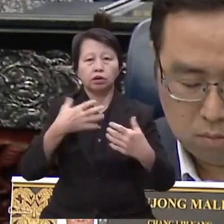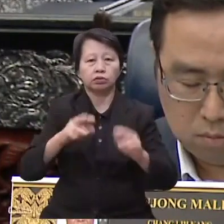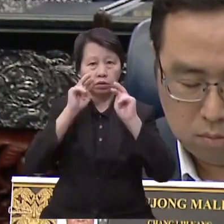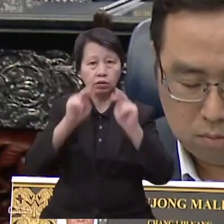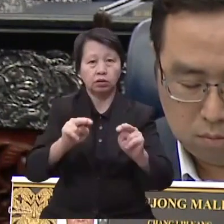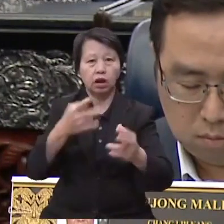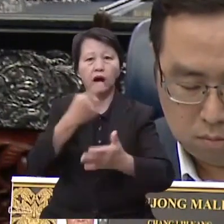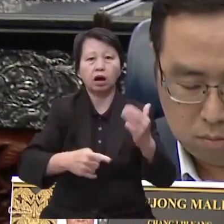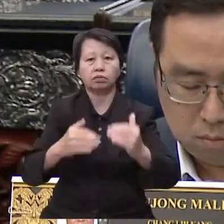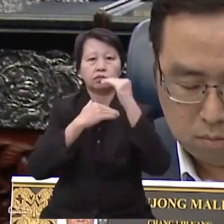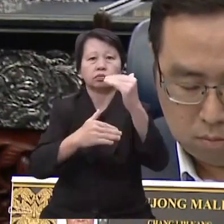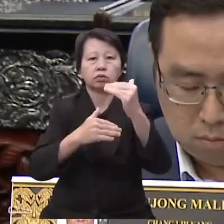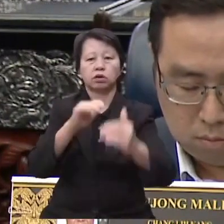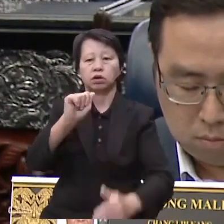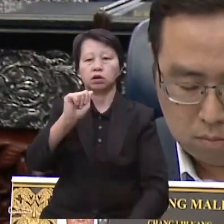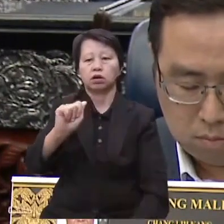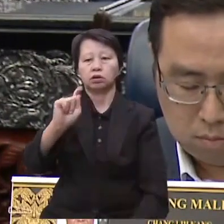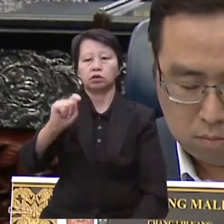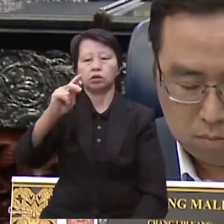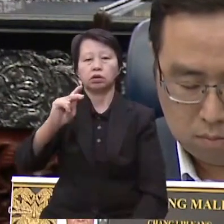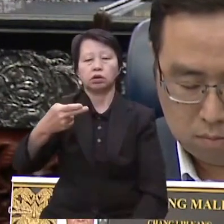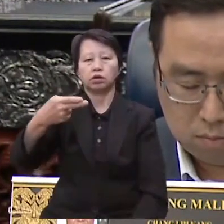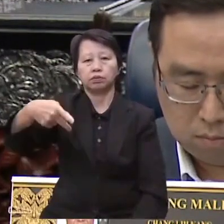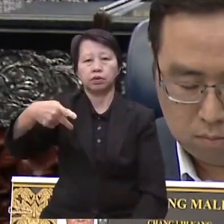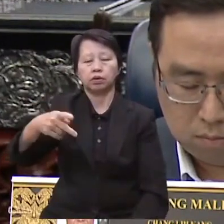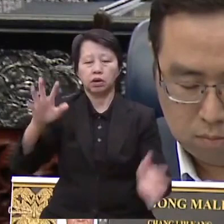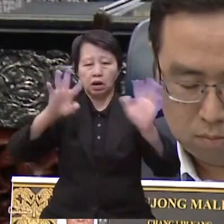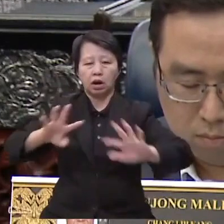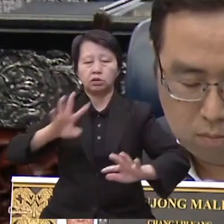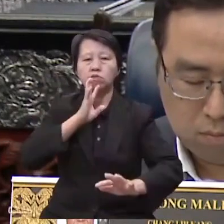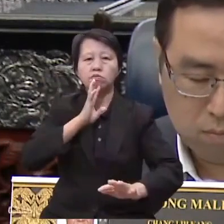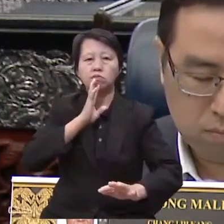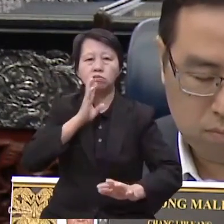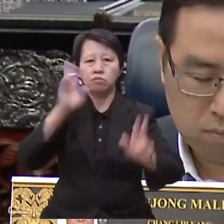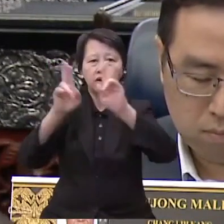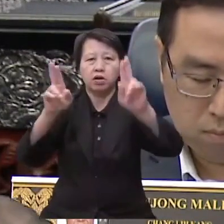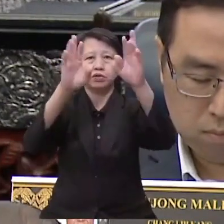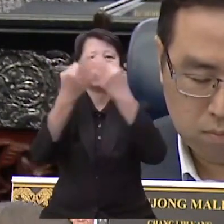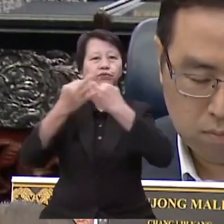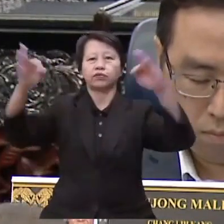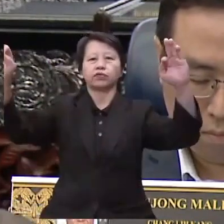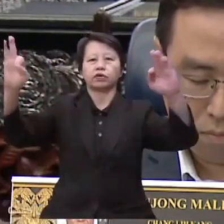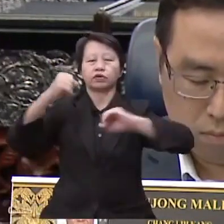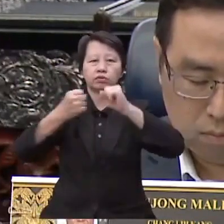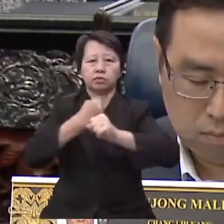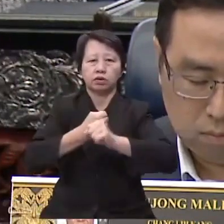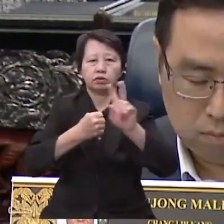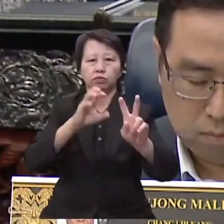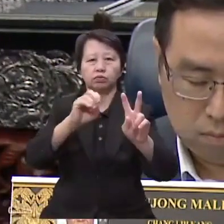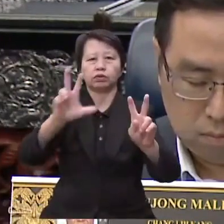lihat apa limitasi aatp ASEAN bercakap tentang H free ASEAN menjelang tahun